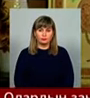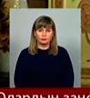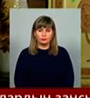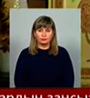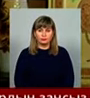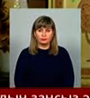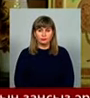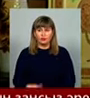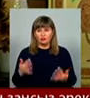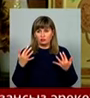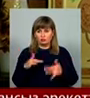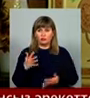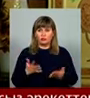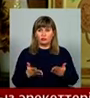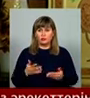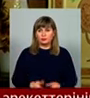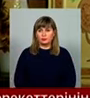Все, наверное, да?